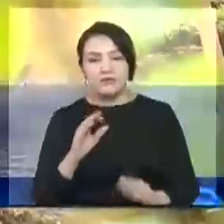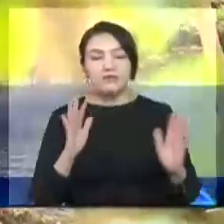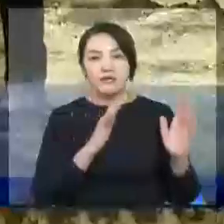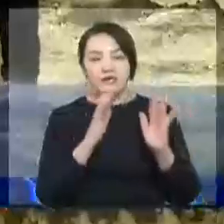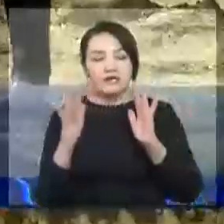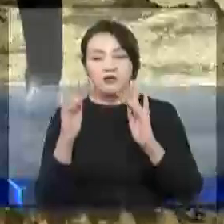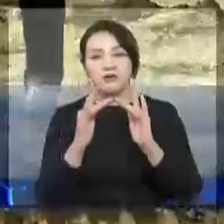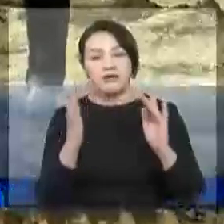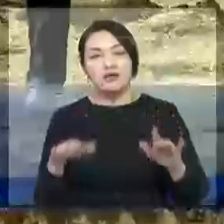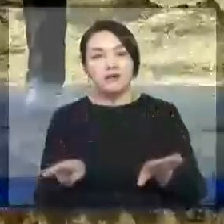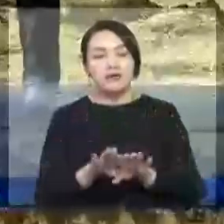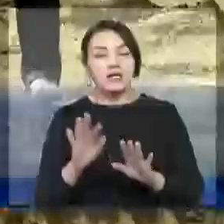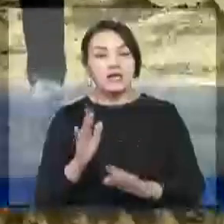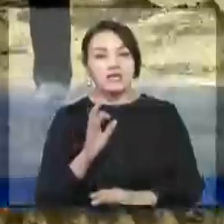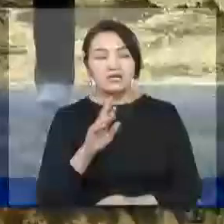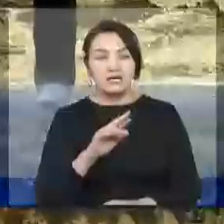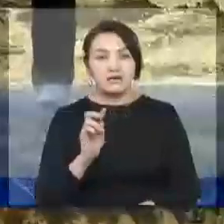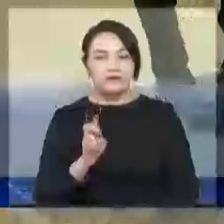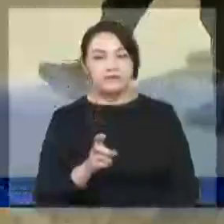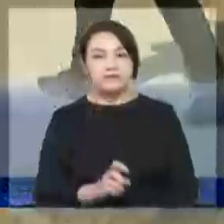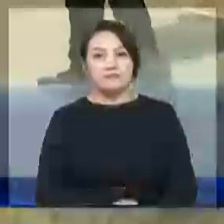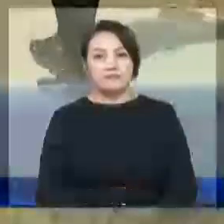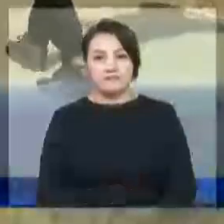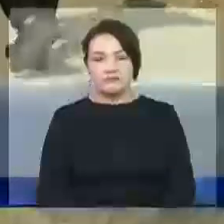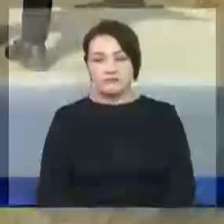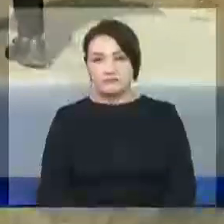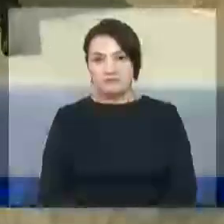парках, скверах и на аллеях. Шасан Шелбаков, Самат Каликенов, телеканал Актобе.